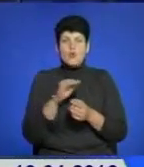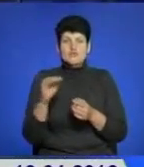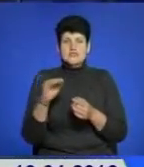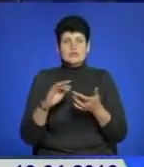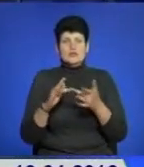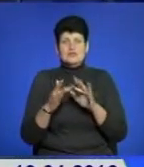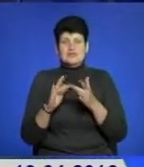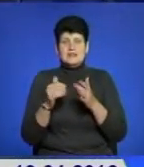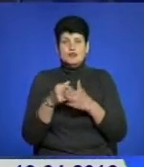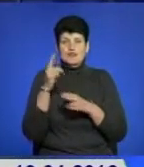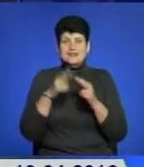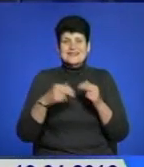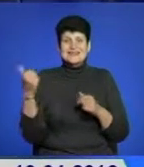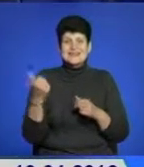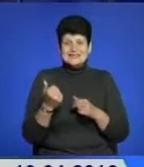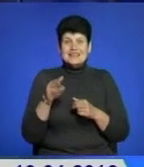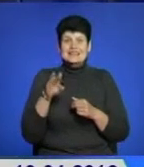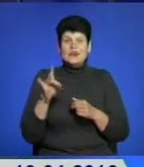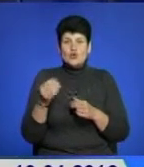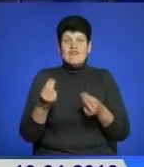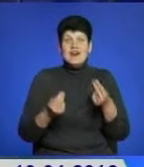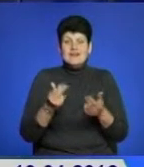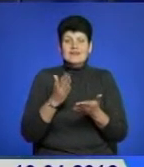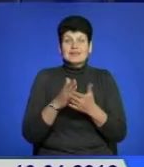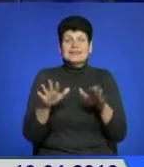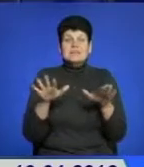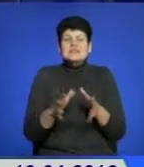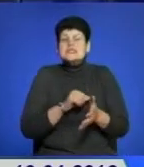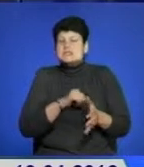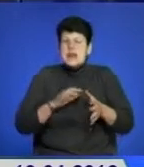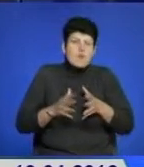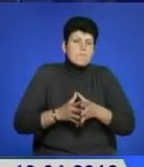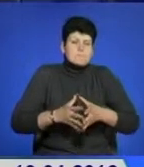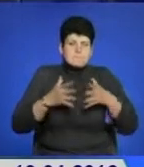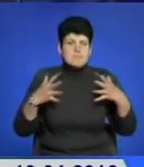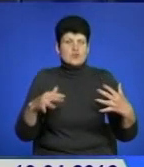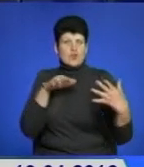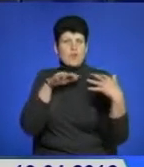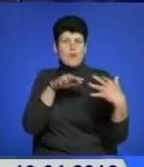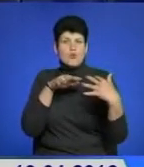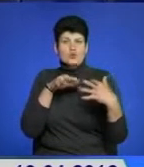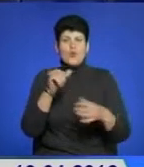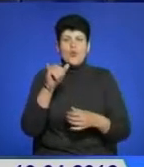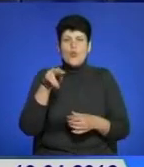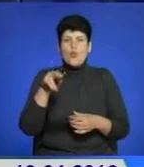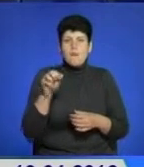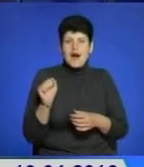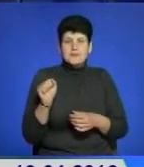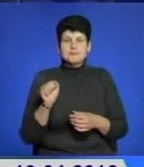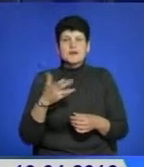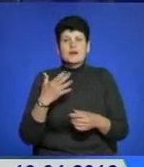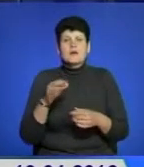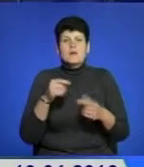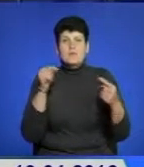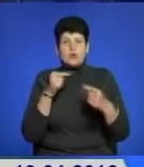кінця тижня. Теренова гра цікава тим, що відбувається на місці найбільшого бою УПА проти НКВС. Гра відбувається 13-й